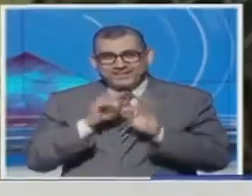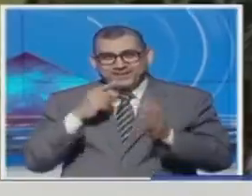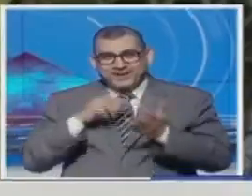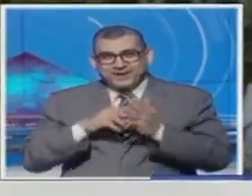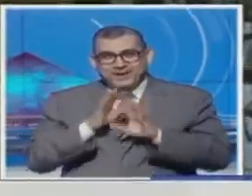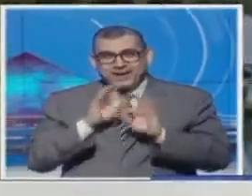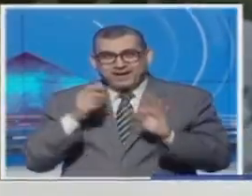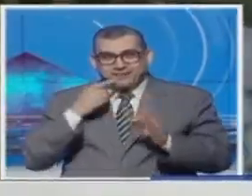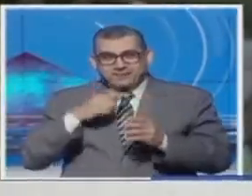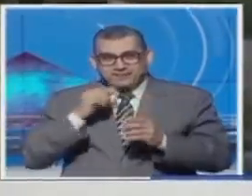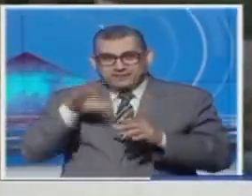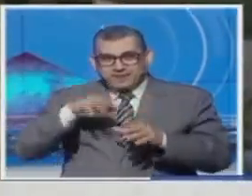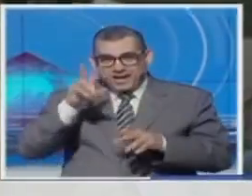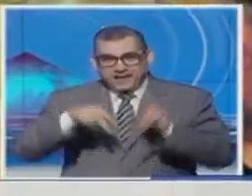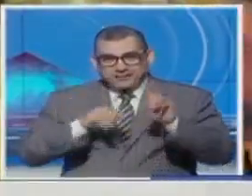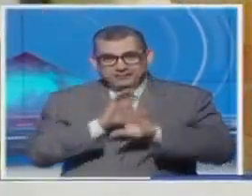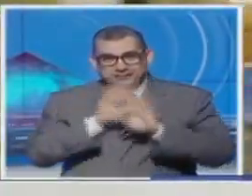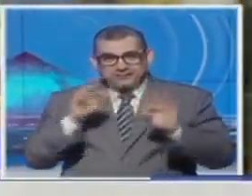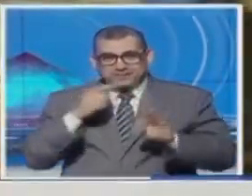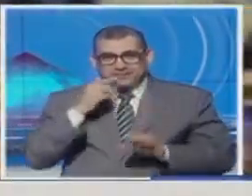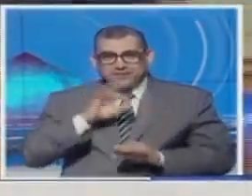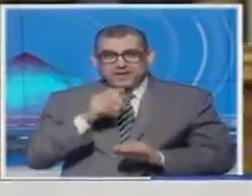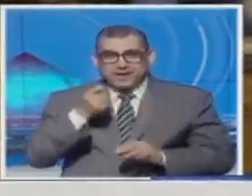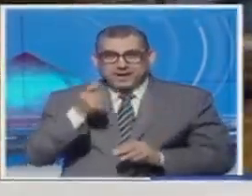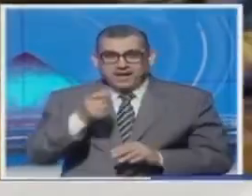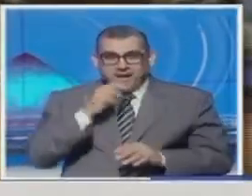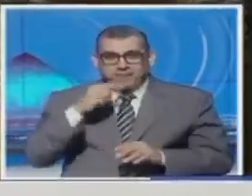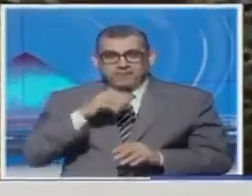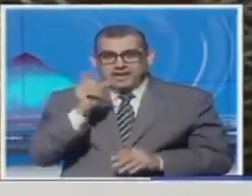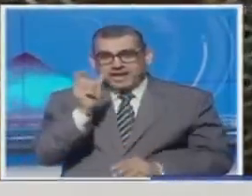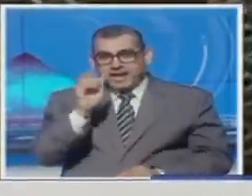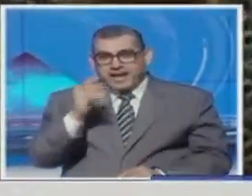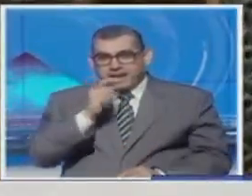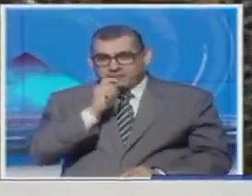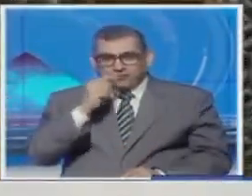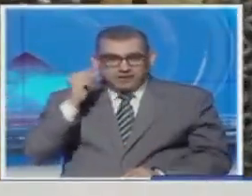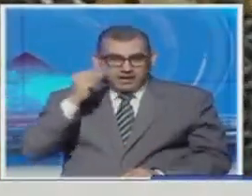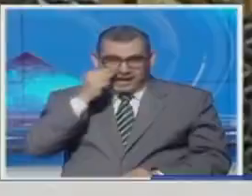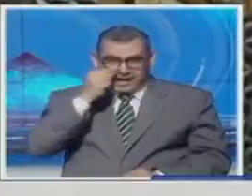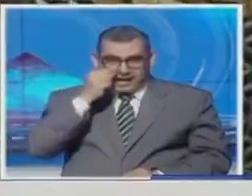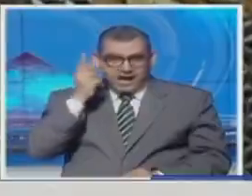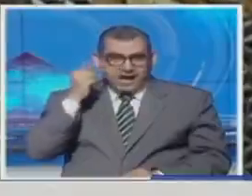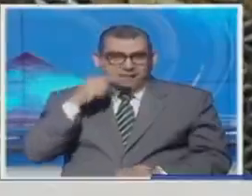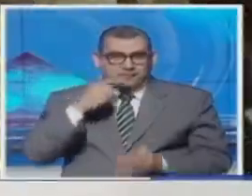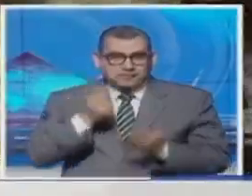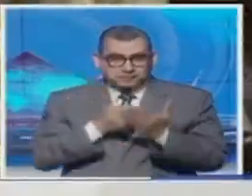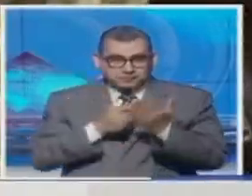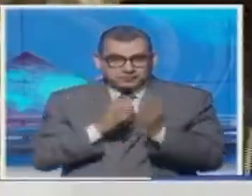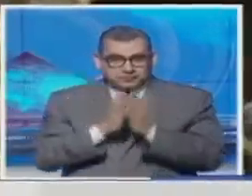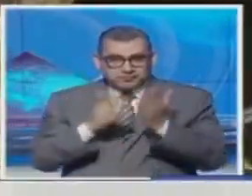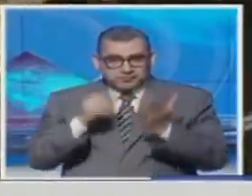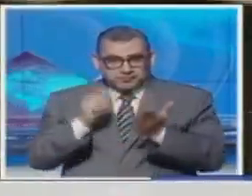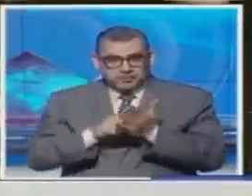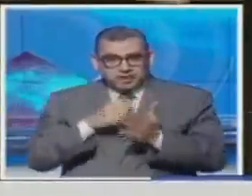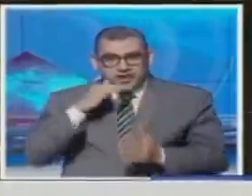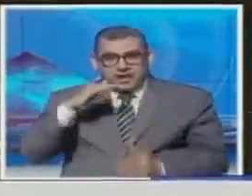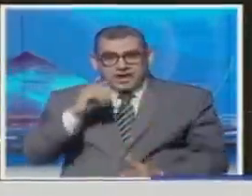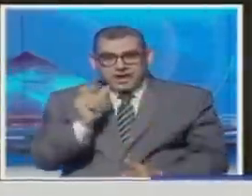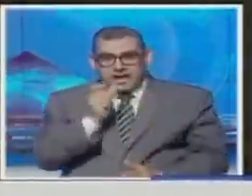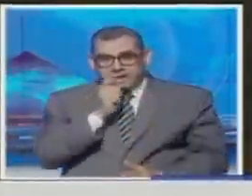حالة خان الخليلي بشكل عام، كتب نجيب محفوظ في أحد نصوص أدبياته من رواية خان